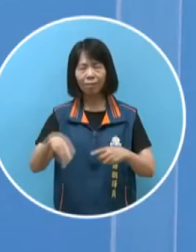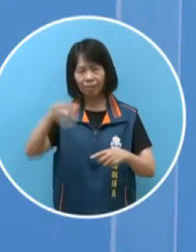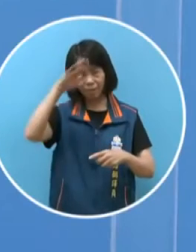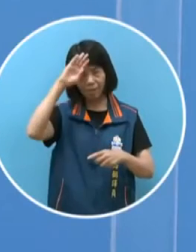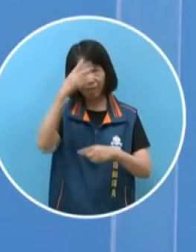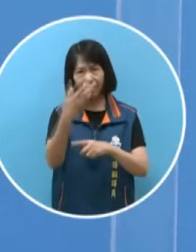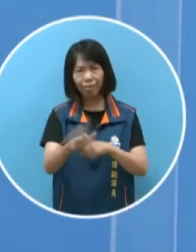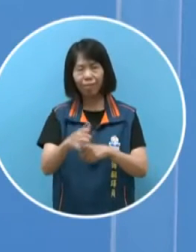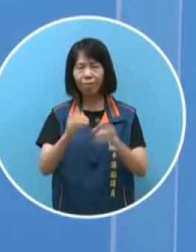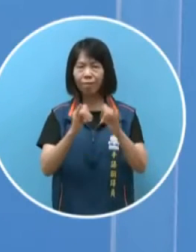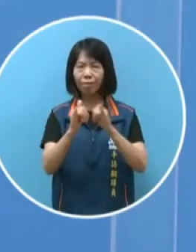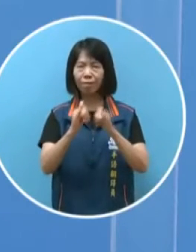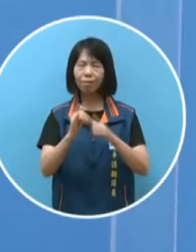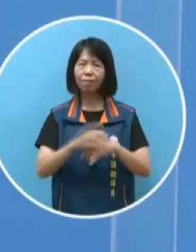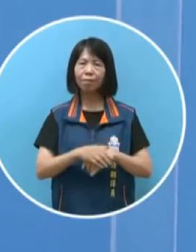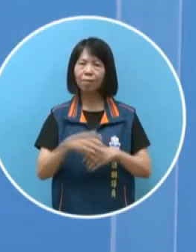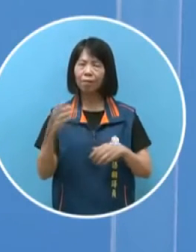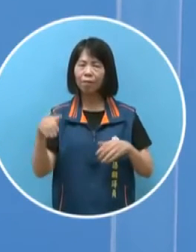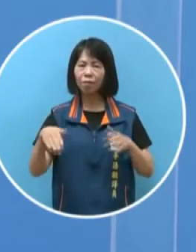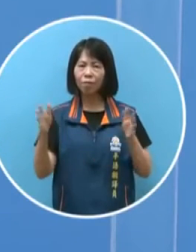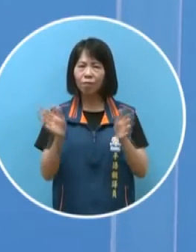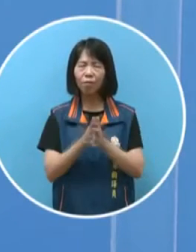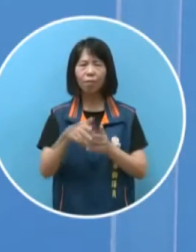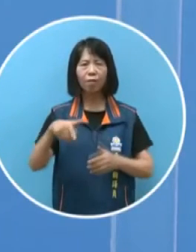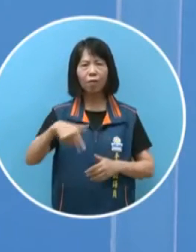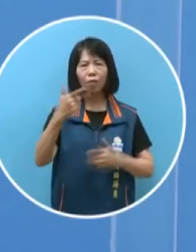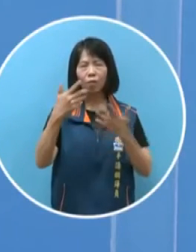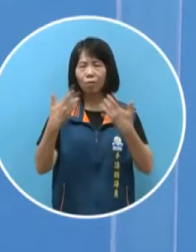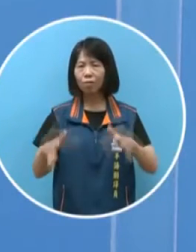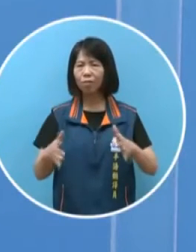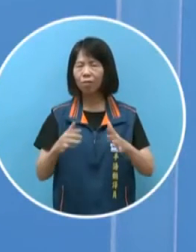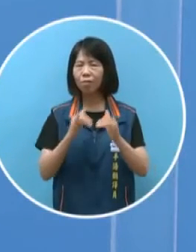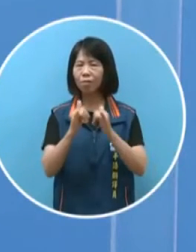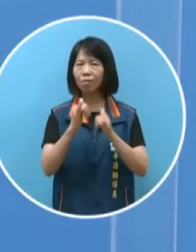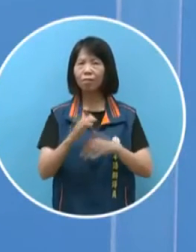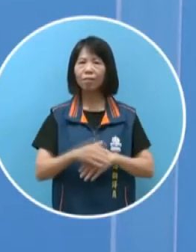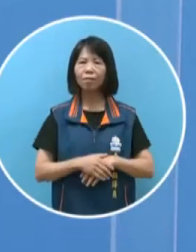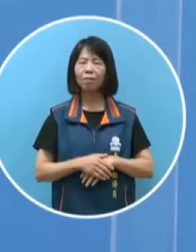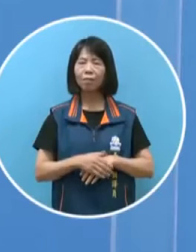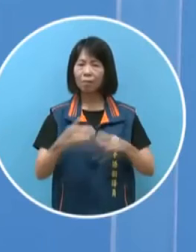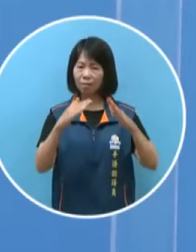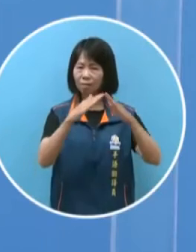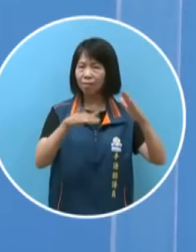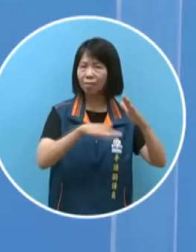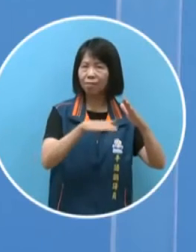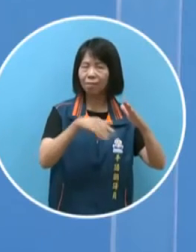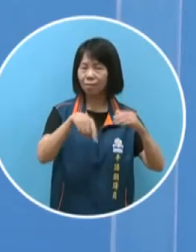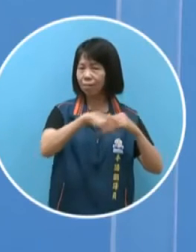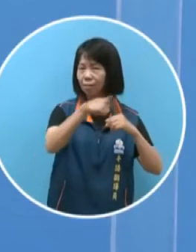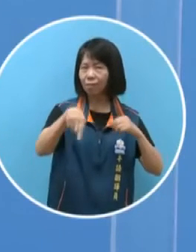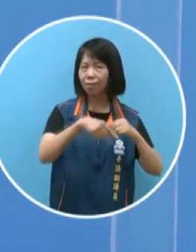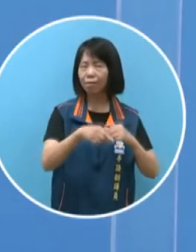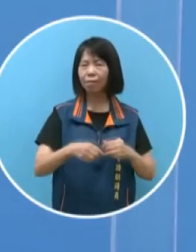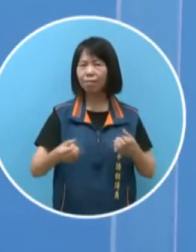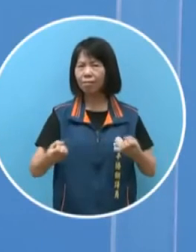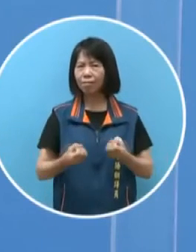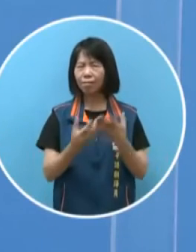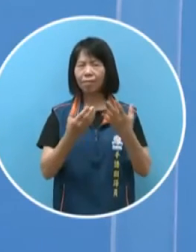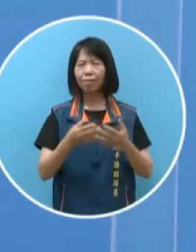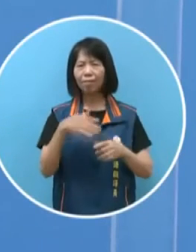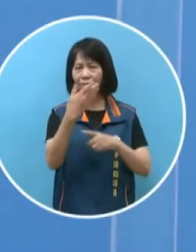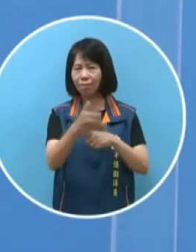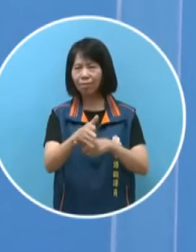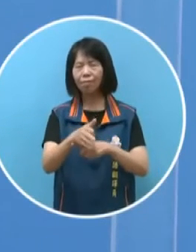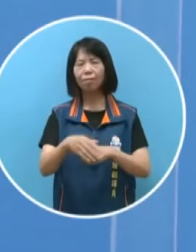的乡亲，600多个台湾人民，600多个家庭发生这么不幸的